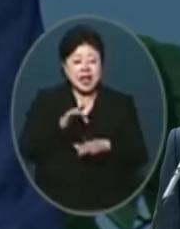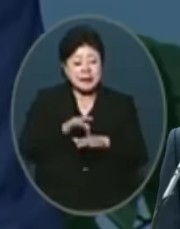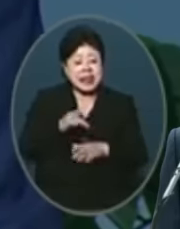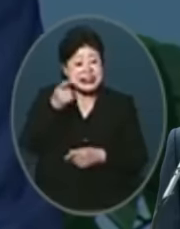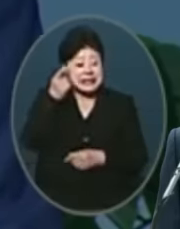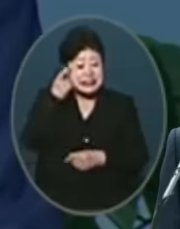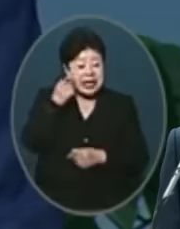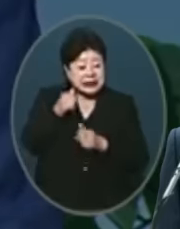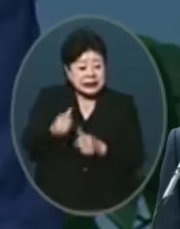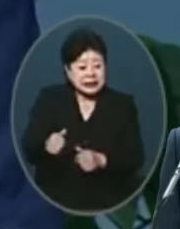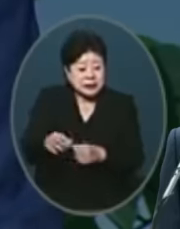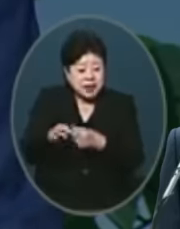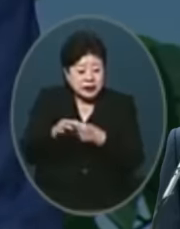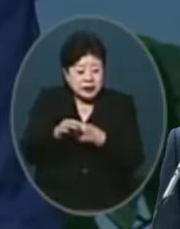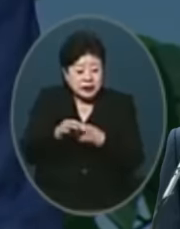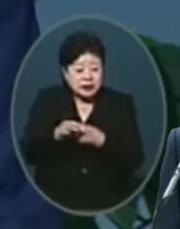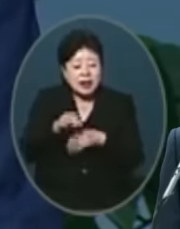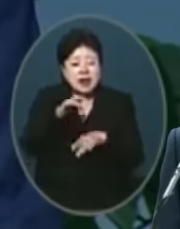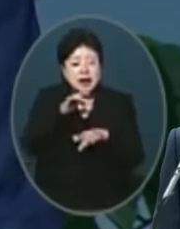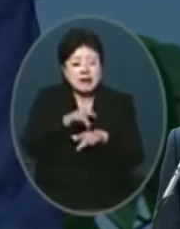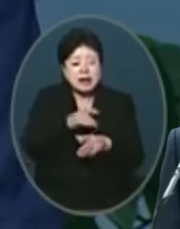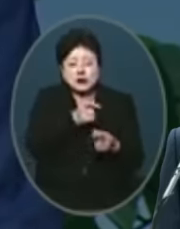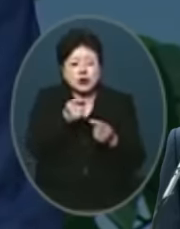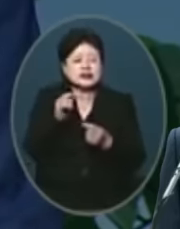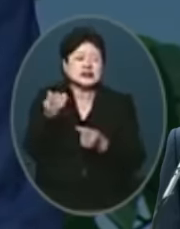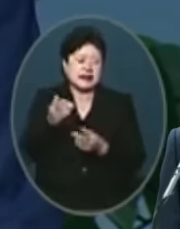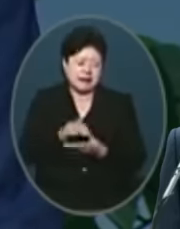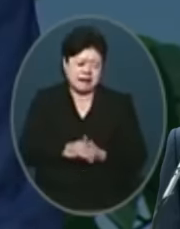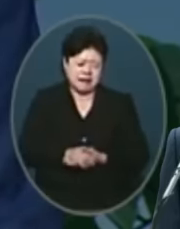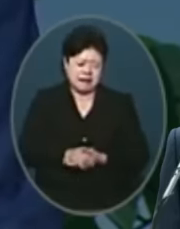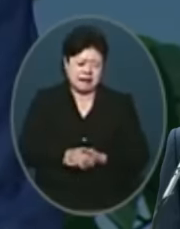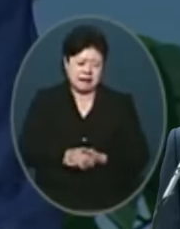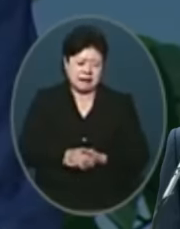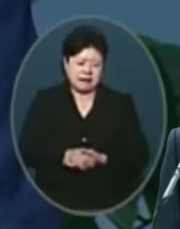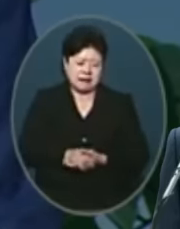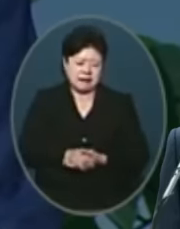마귀의 생각을 따르면 마귀처럼 되고 마는 것입니다.